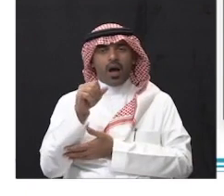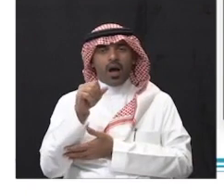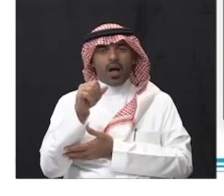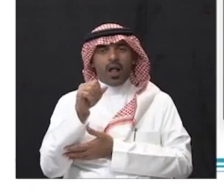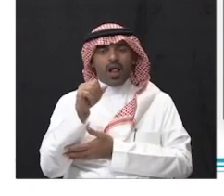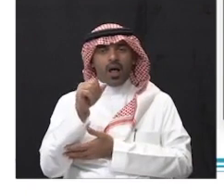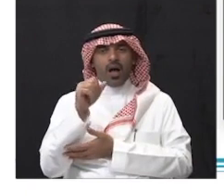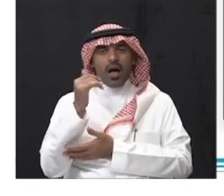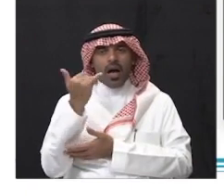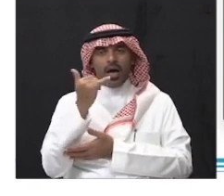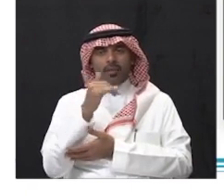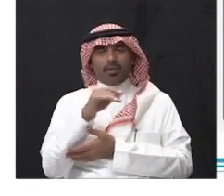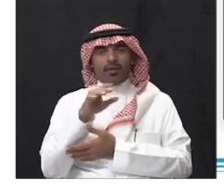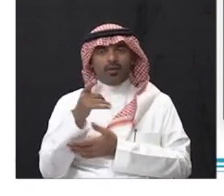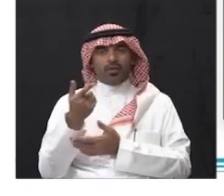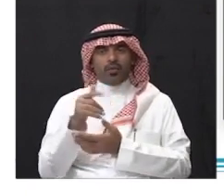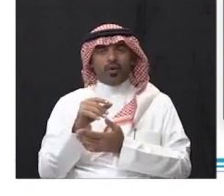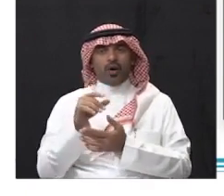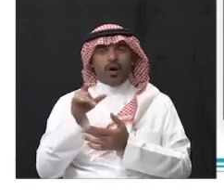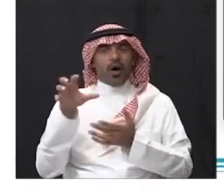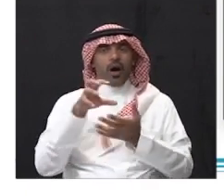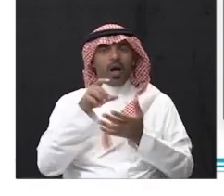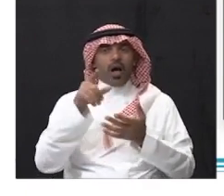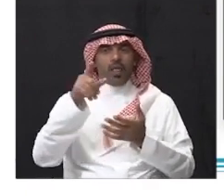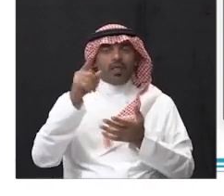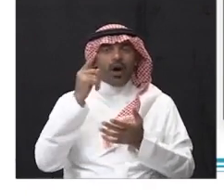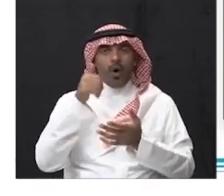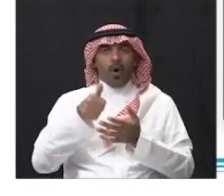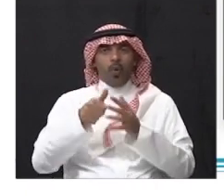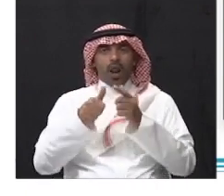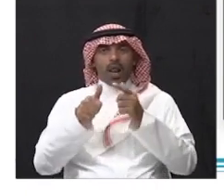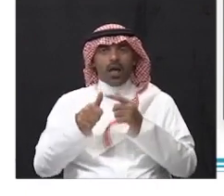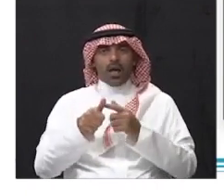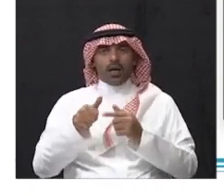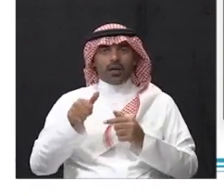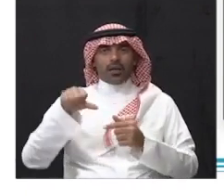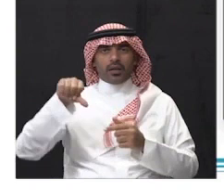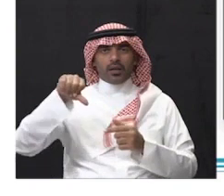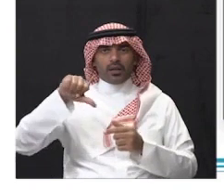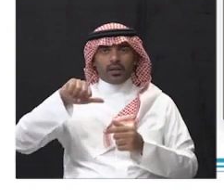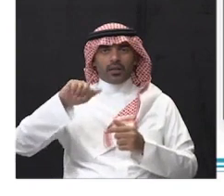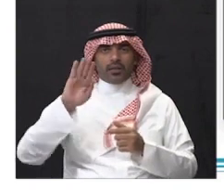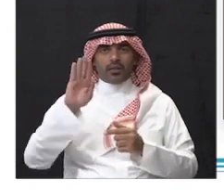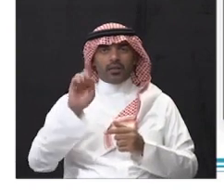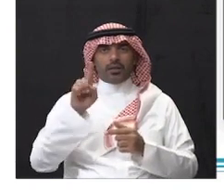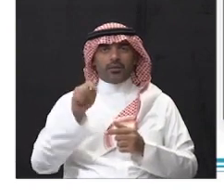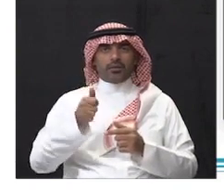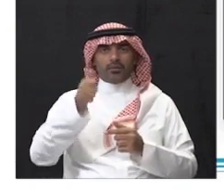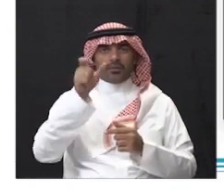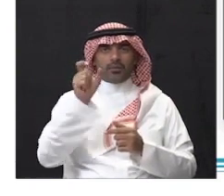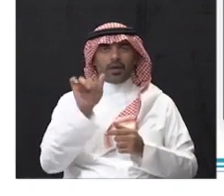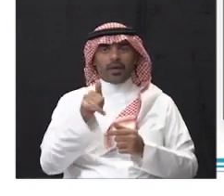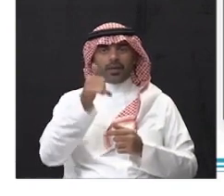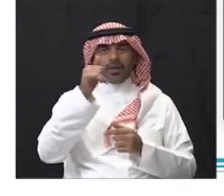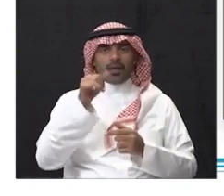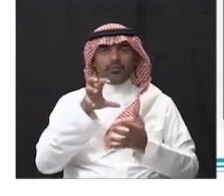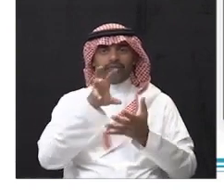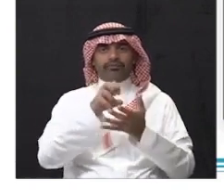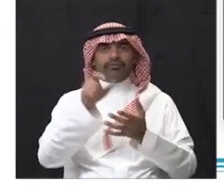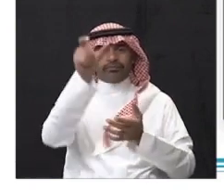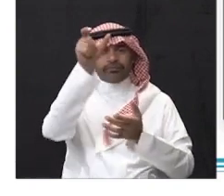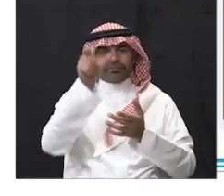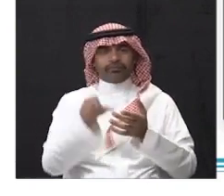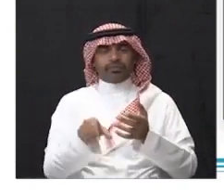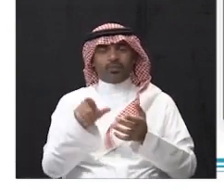إقليم إفني المغربي، الصحراء المغربية، إقليم مورو الإسلامي في جزر الفلبين،